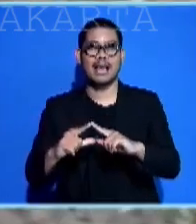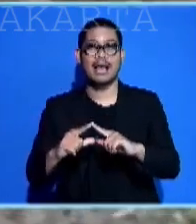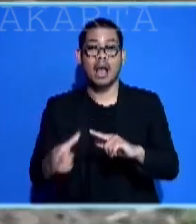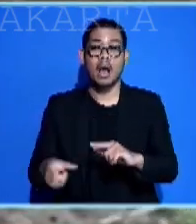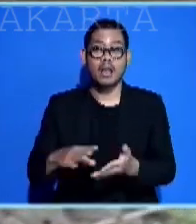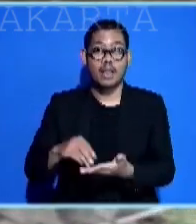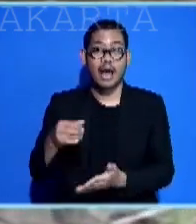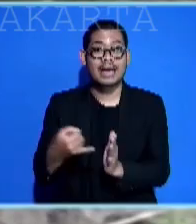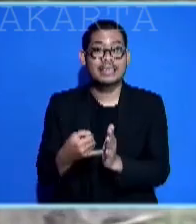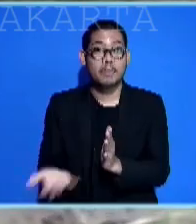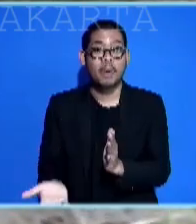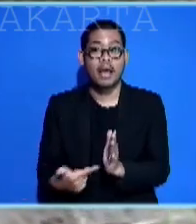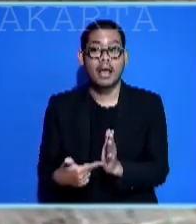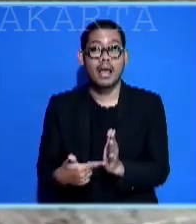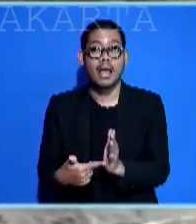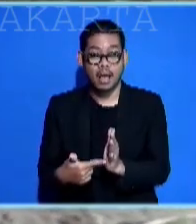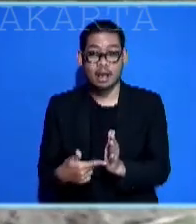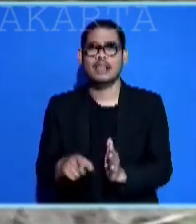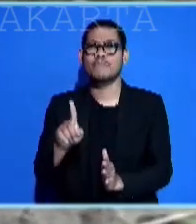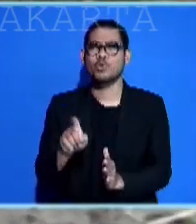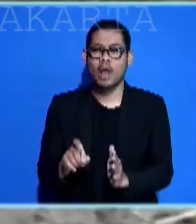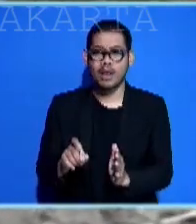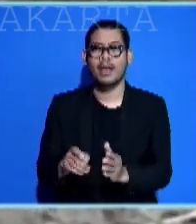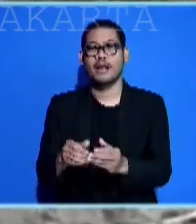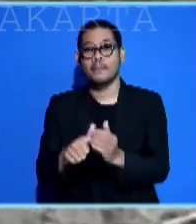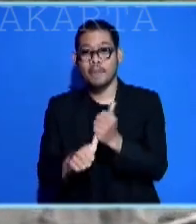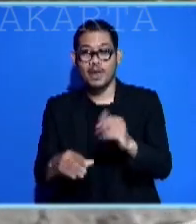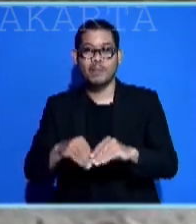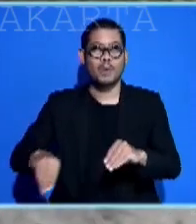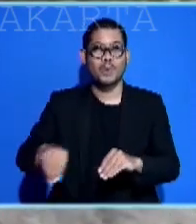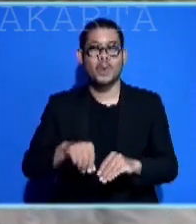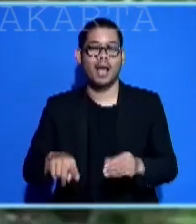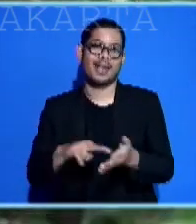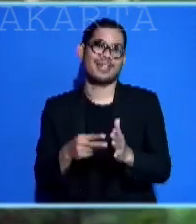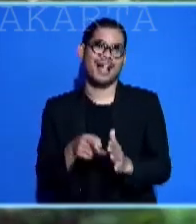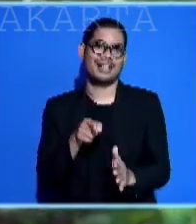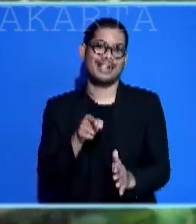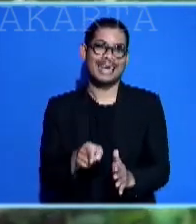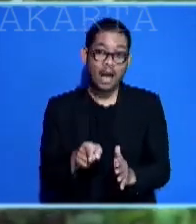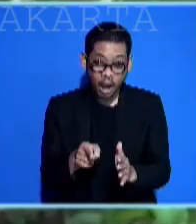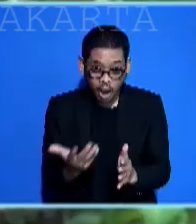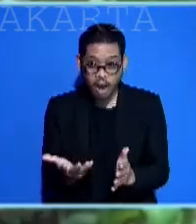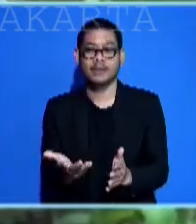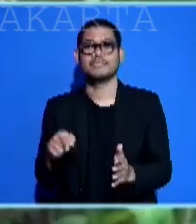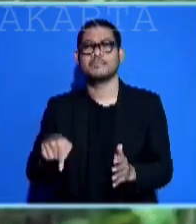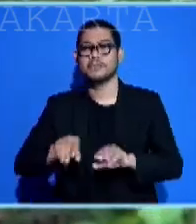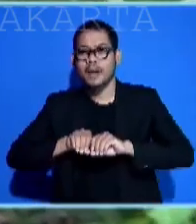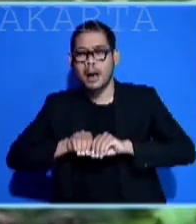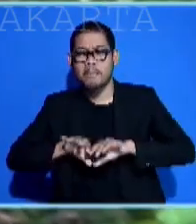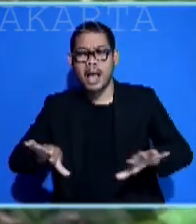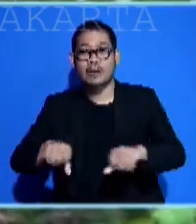jalaran kathah Ugi Om sespun Lan kbet taneman ingkang ringkih menawi kangertosan wontenipun omo kados